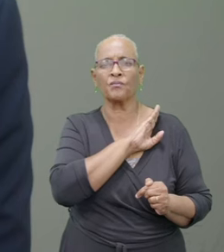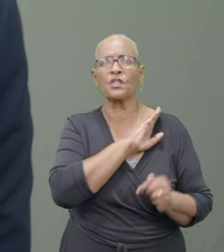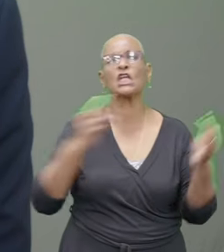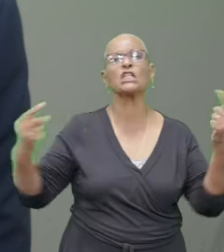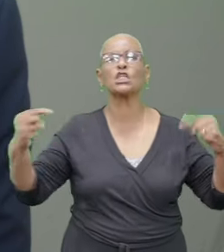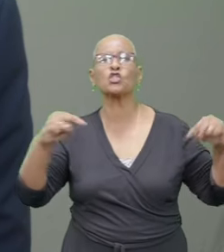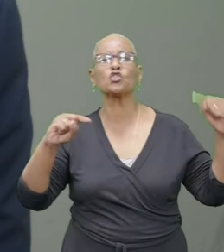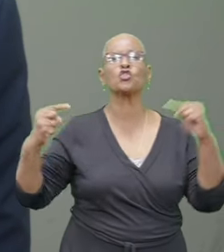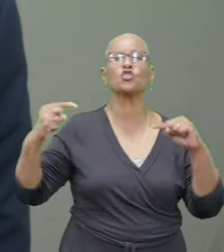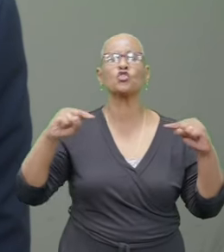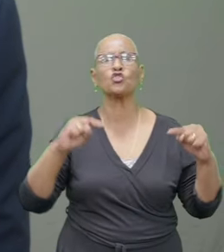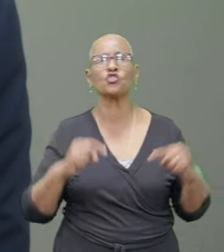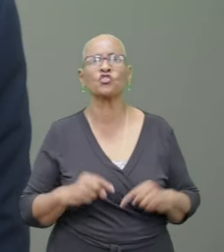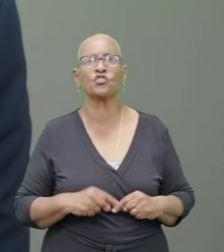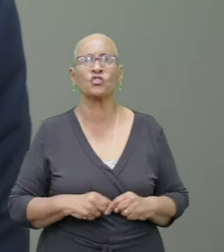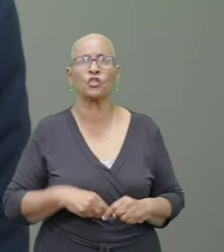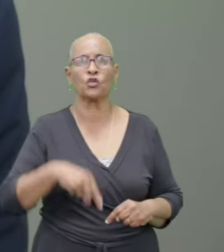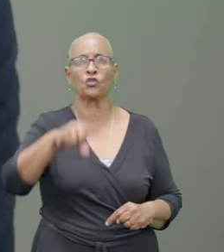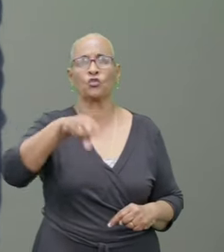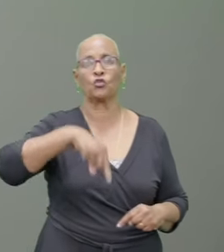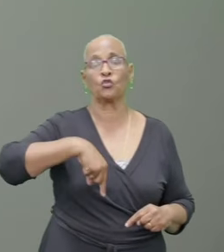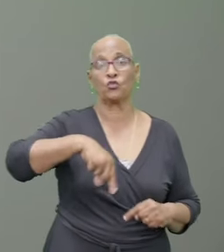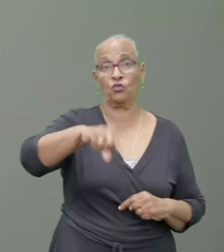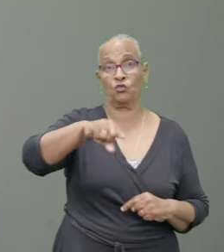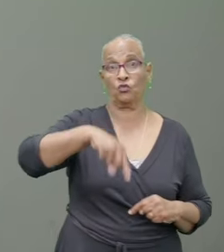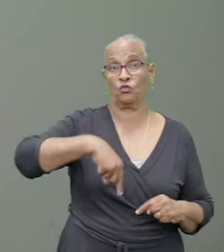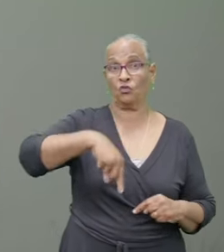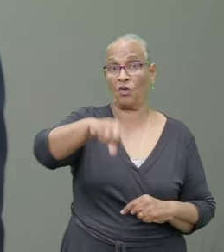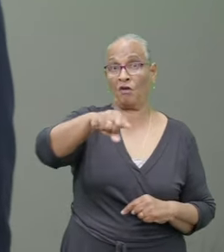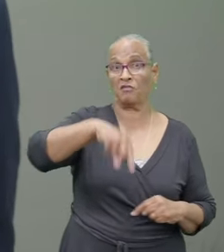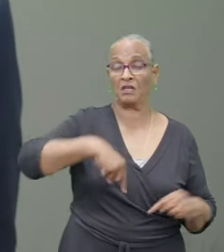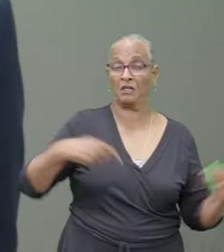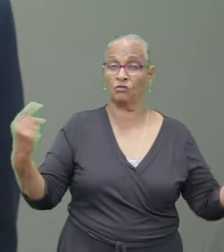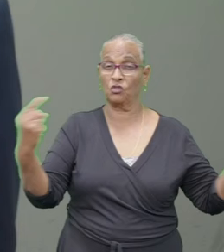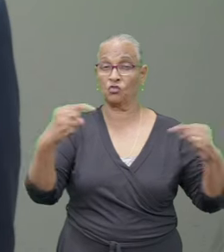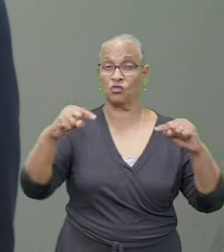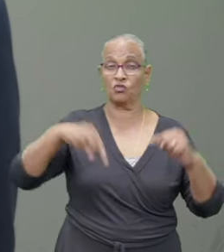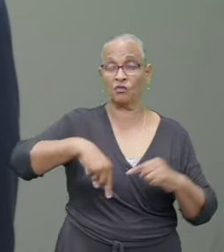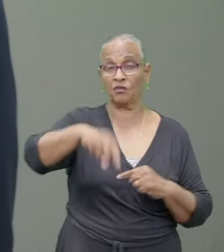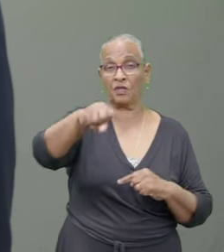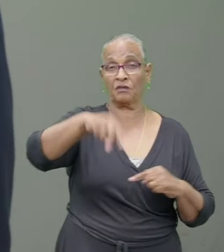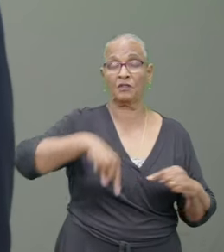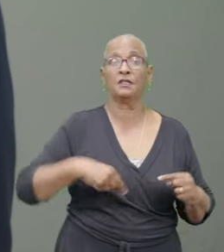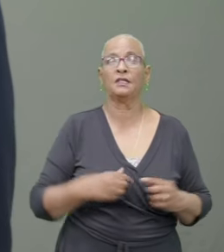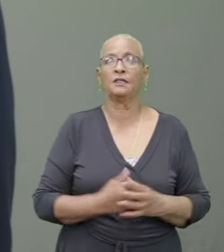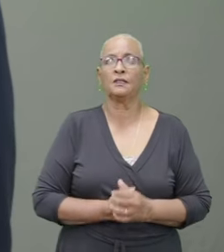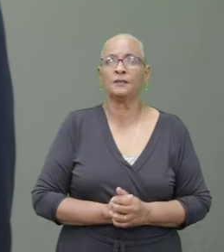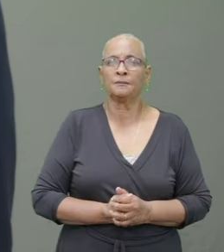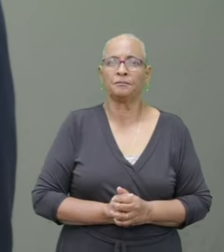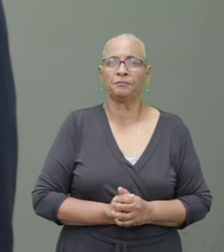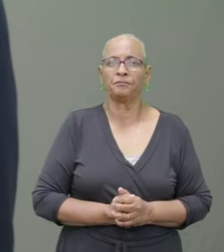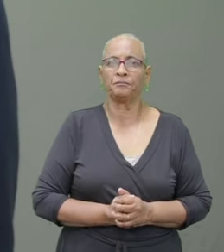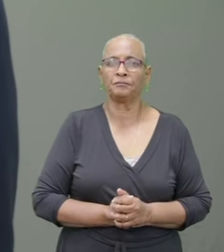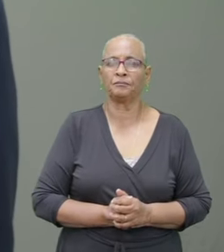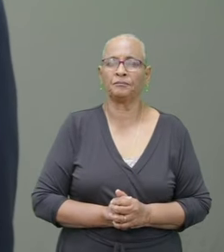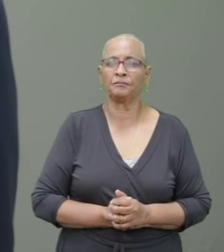discussies gehad in aanloop naar vandaag, want we hebben de discussie gehad over,